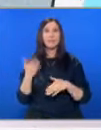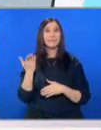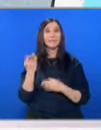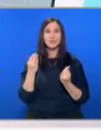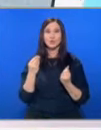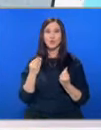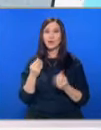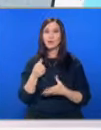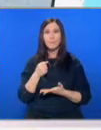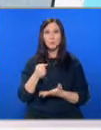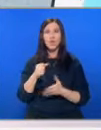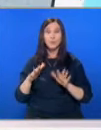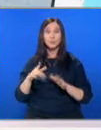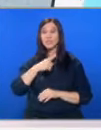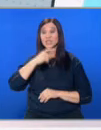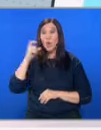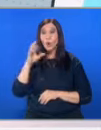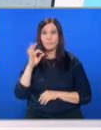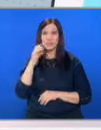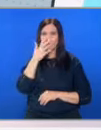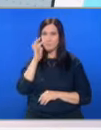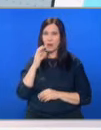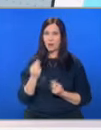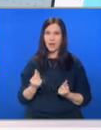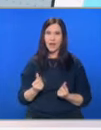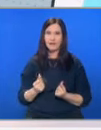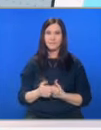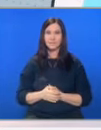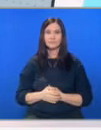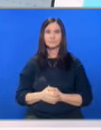Те са стрували на бюджета почти 150 милиона лева.